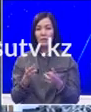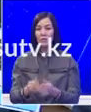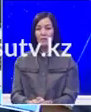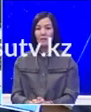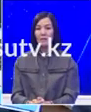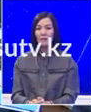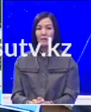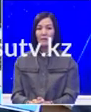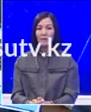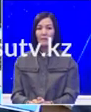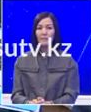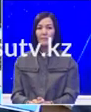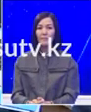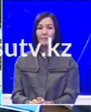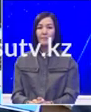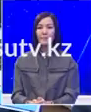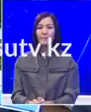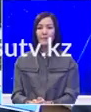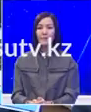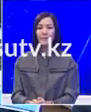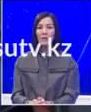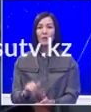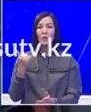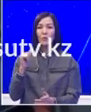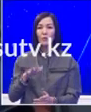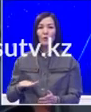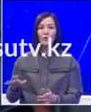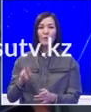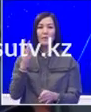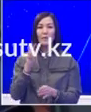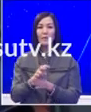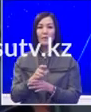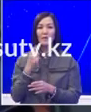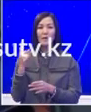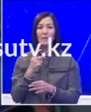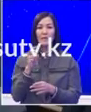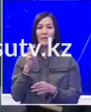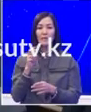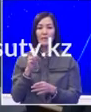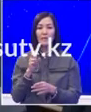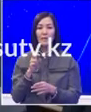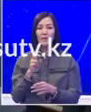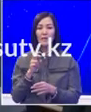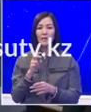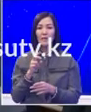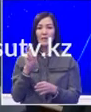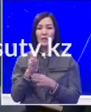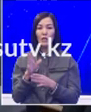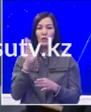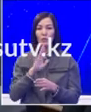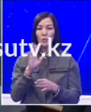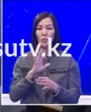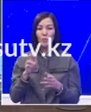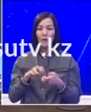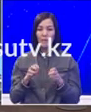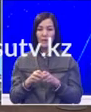қажет. Әкім қабылдауына әділдік іздеп Ұйғыр ауданынан арнайы қожалық өкілі келді. Патия Михаликованың айтуынша су өзекті.